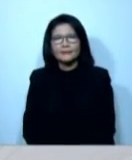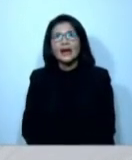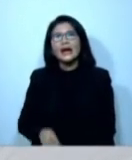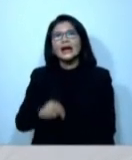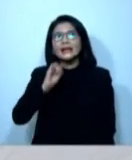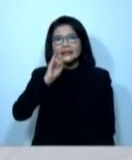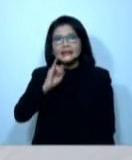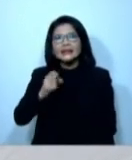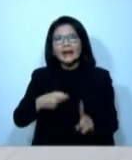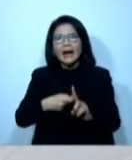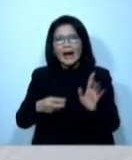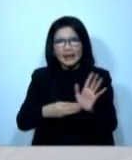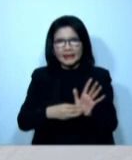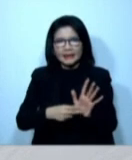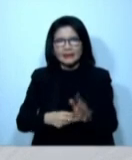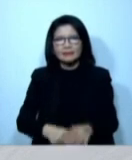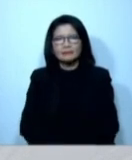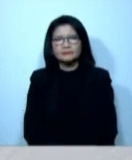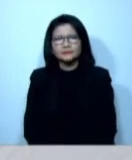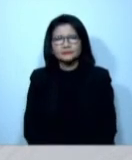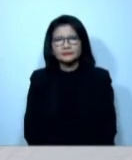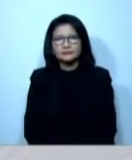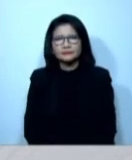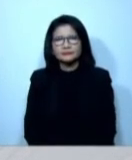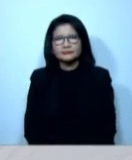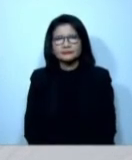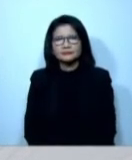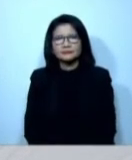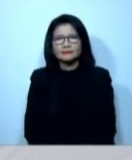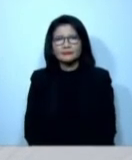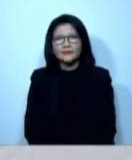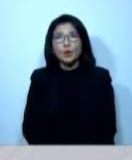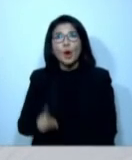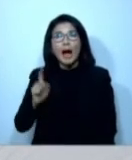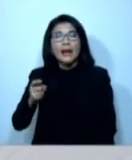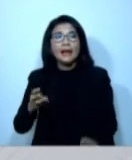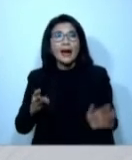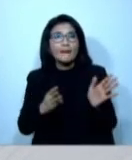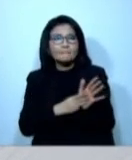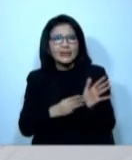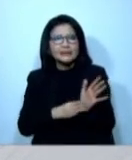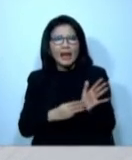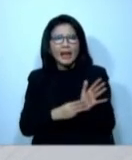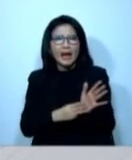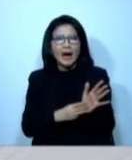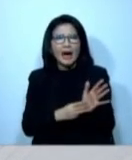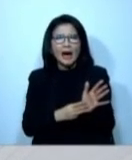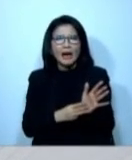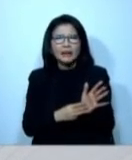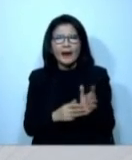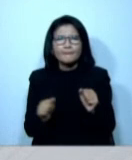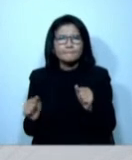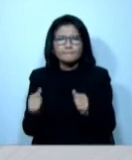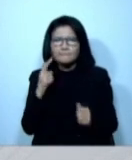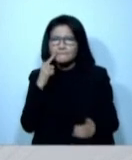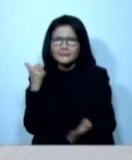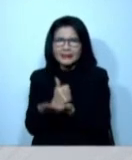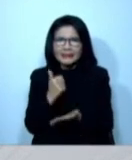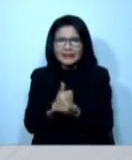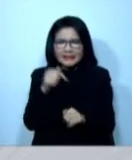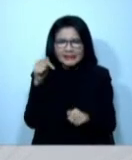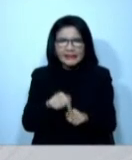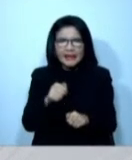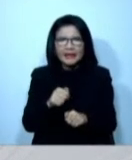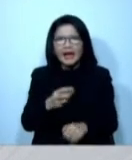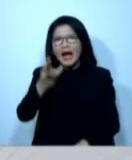IKN ketika kita memiliki masalah yang masih urgen di depan mata kita kita mata kita di